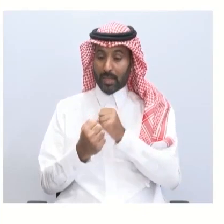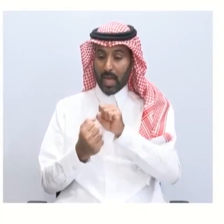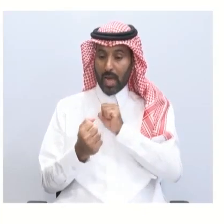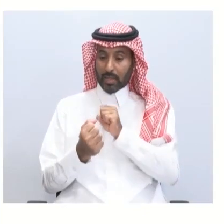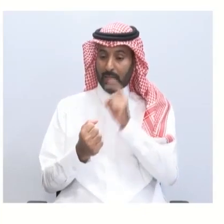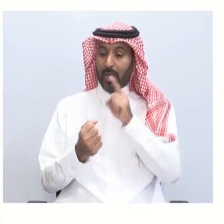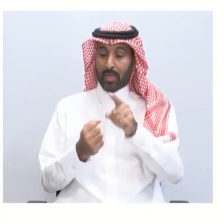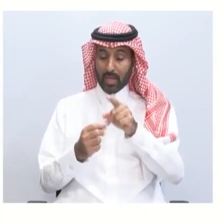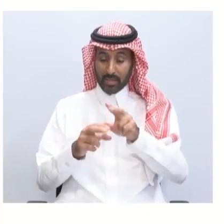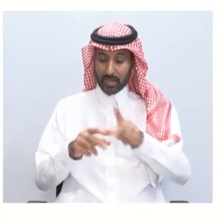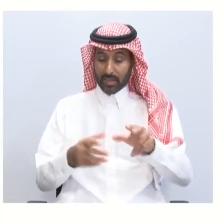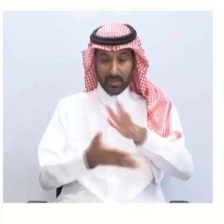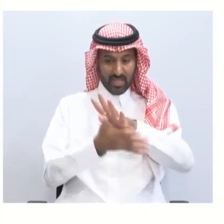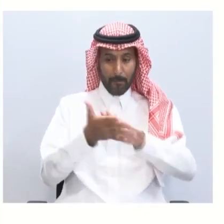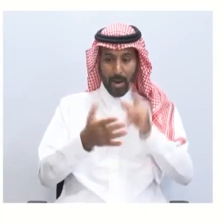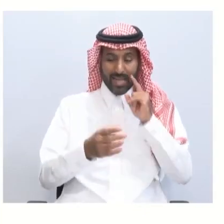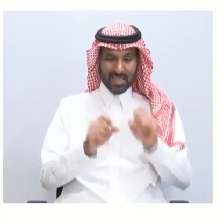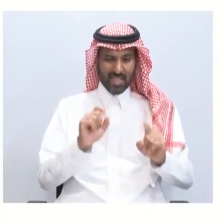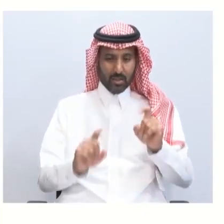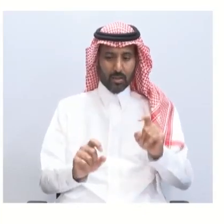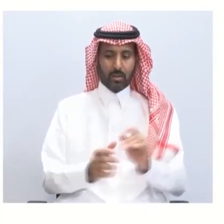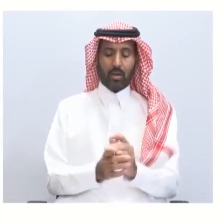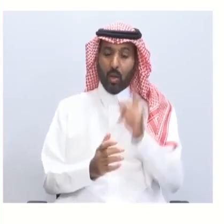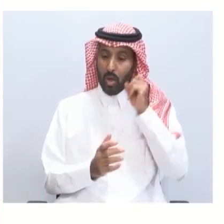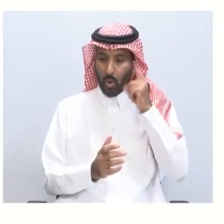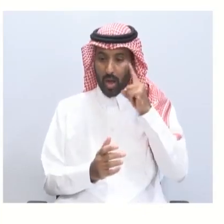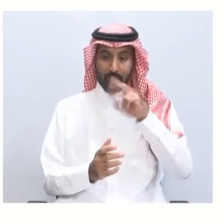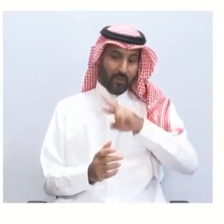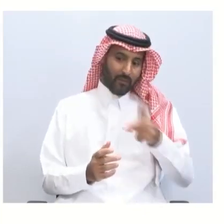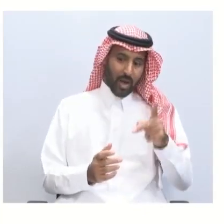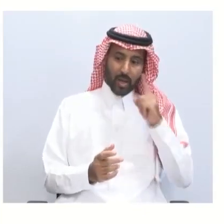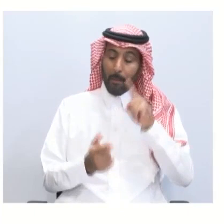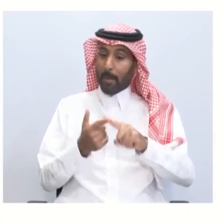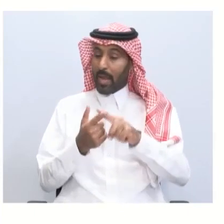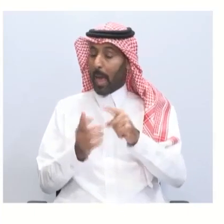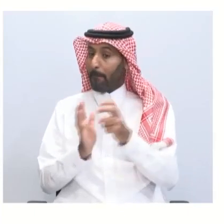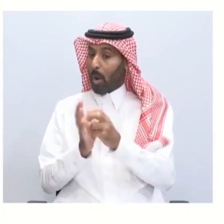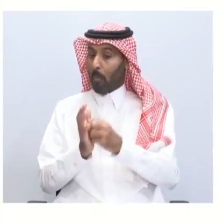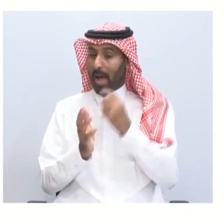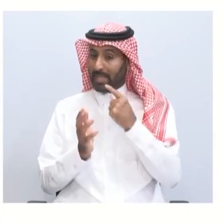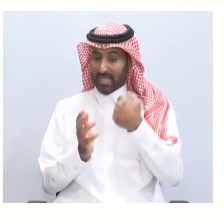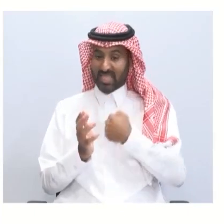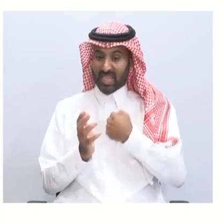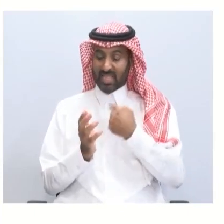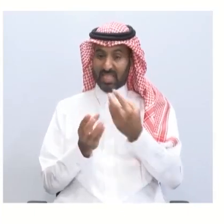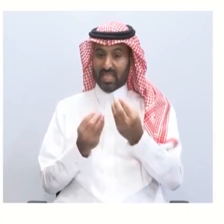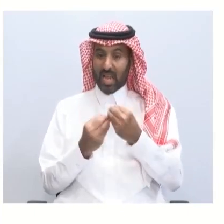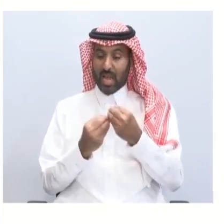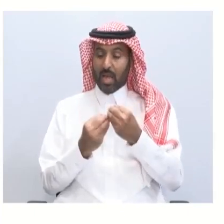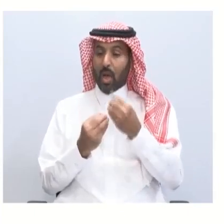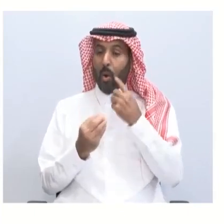اثناء استخدام شبكه الانترنت افرق بين معلوماتي الشخصيه